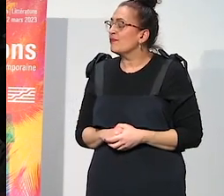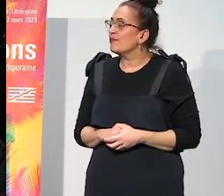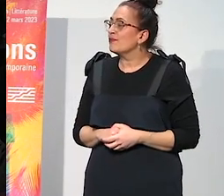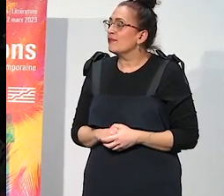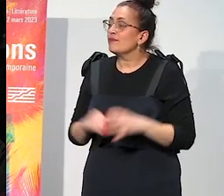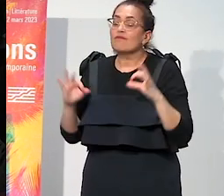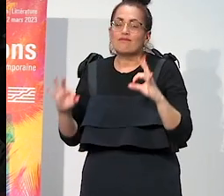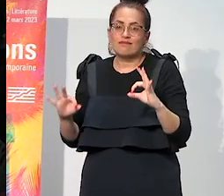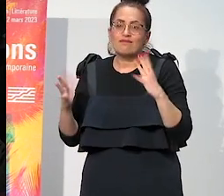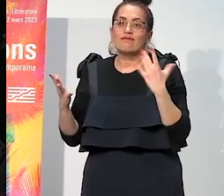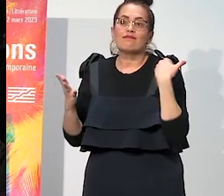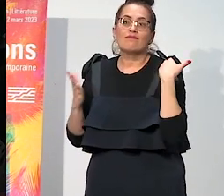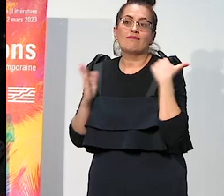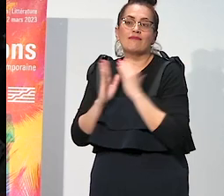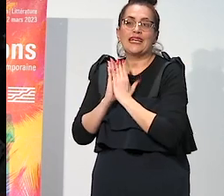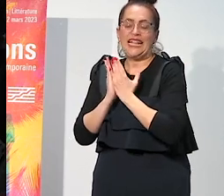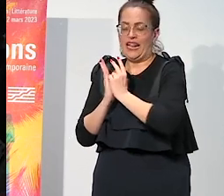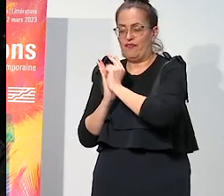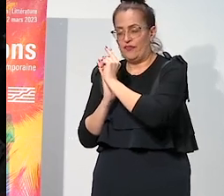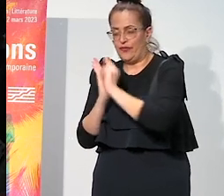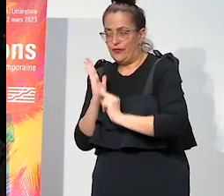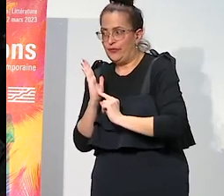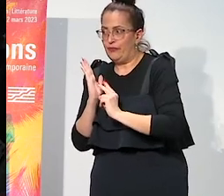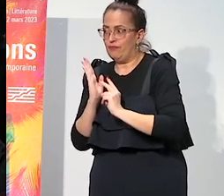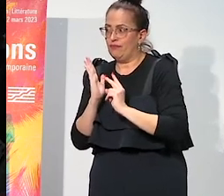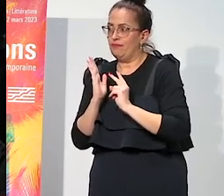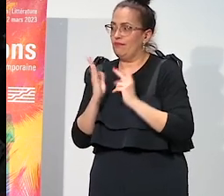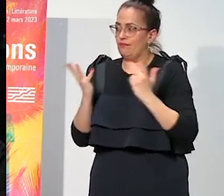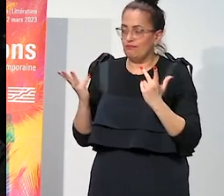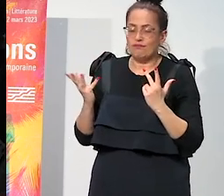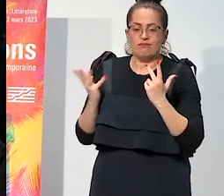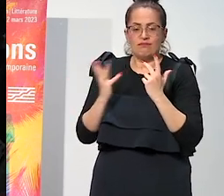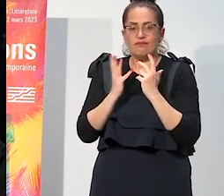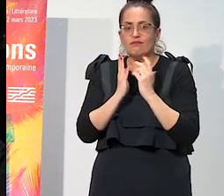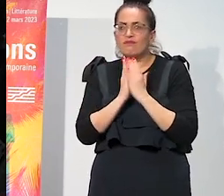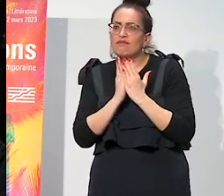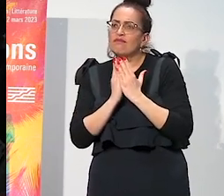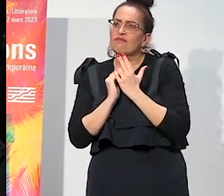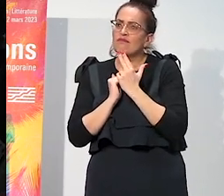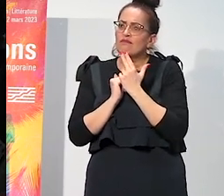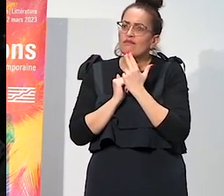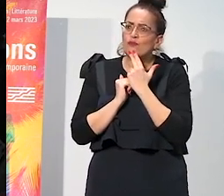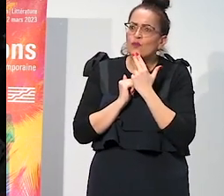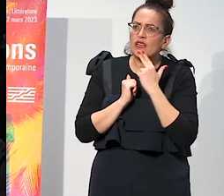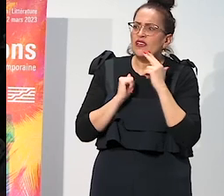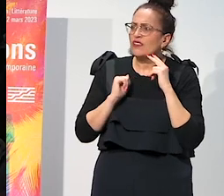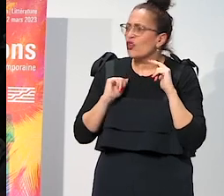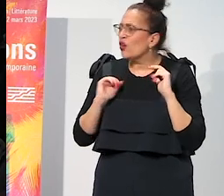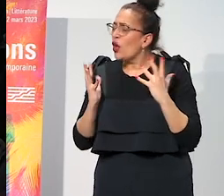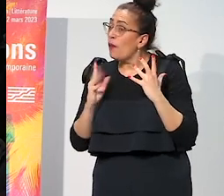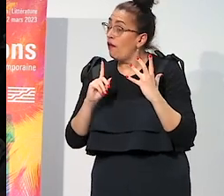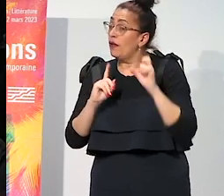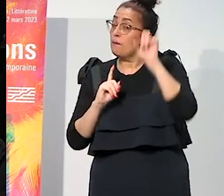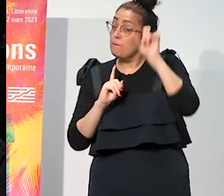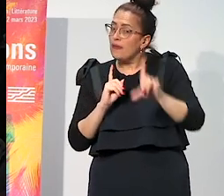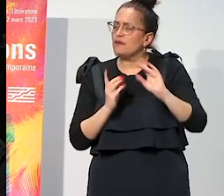J'ai bien découvert dans le livre l'usage qui avait été fait de ce journal et puis effectivement découvrir que c'était une écrivaine et pas un journal. Vous avez parlé de